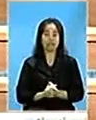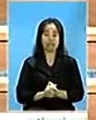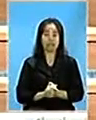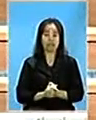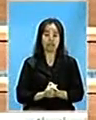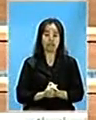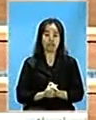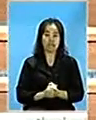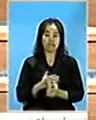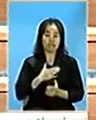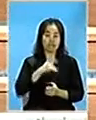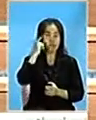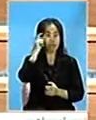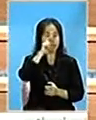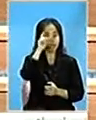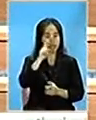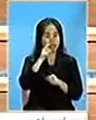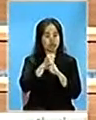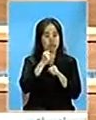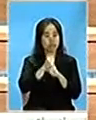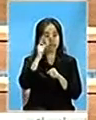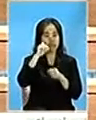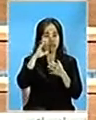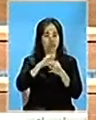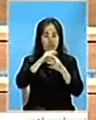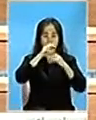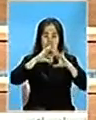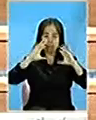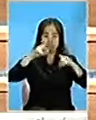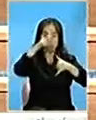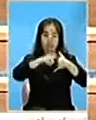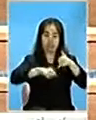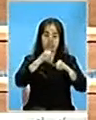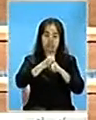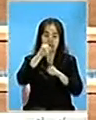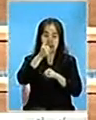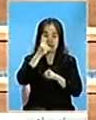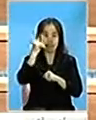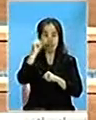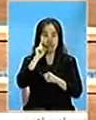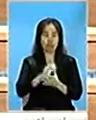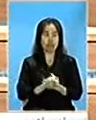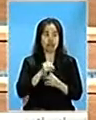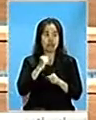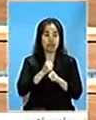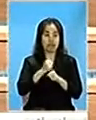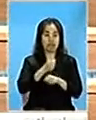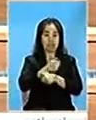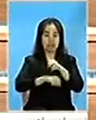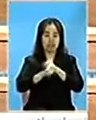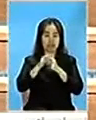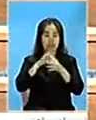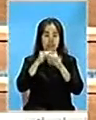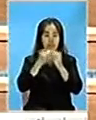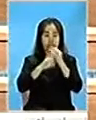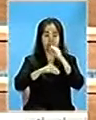ว่าถ้าท่านจะสร้างคุณภาพคุณธรรมในข้าราชการและเมื่อไปปฏิบัติในโครงการดังกล่า